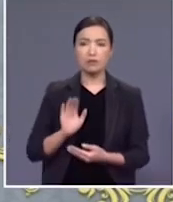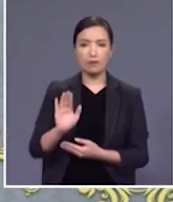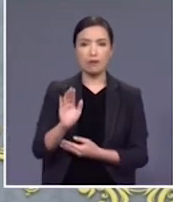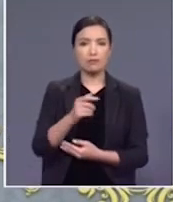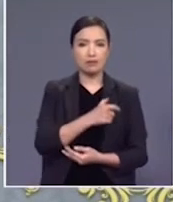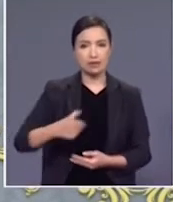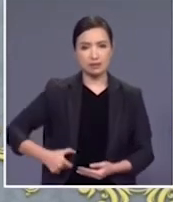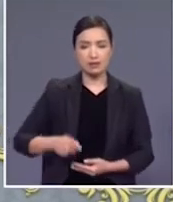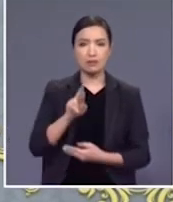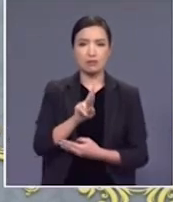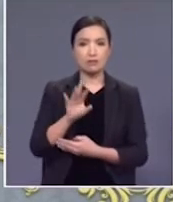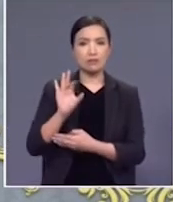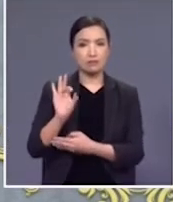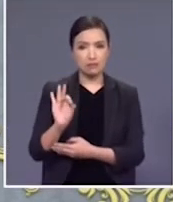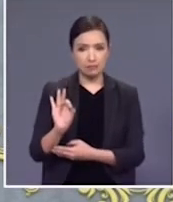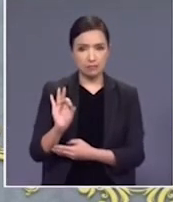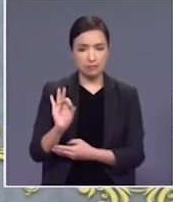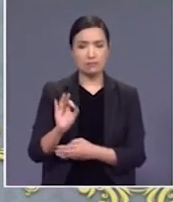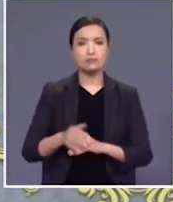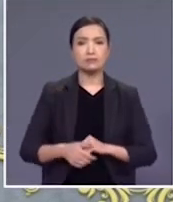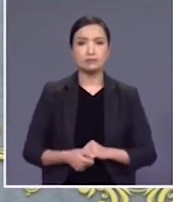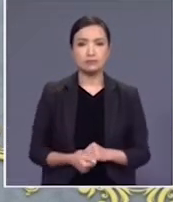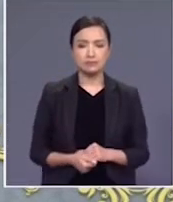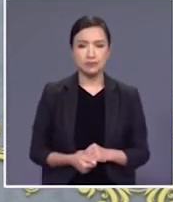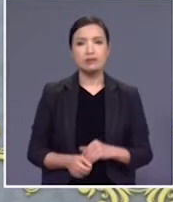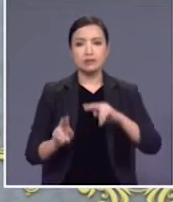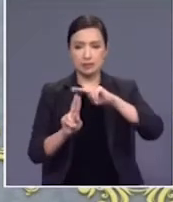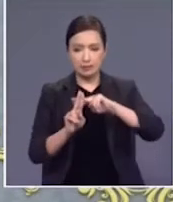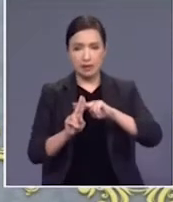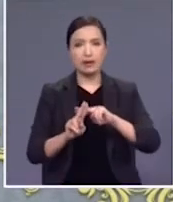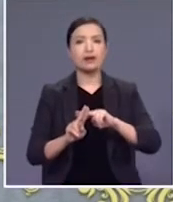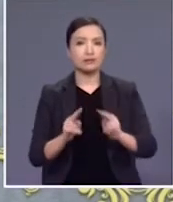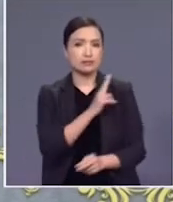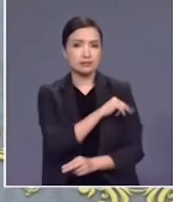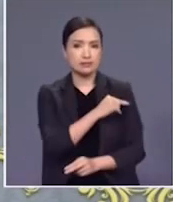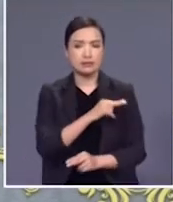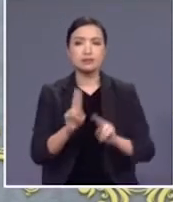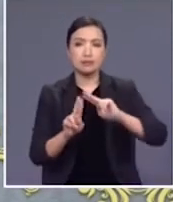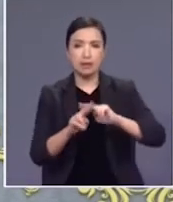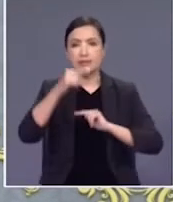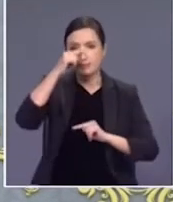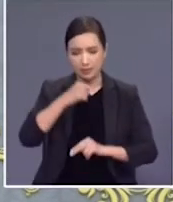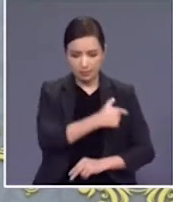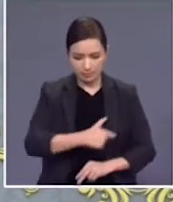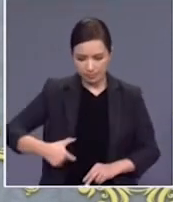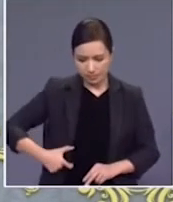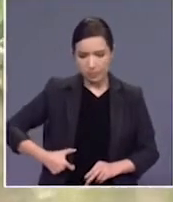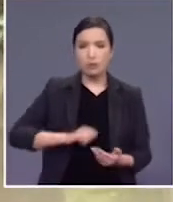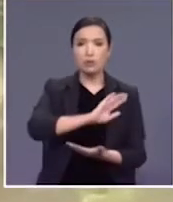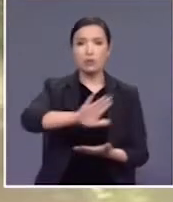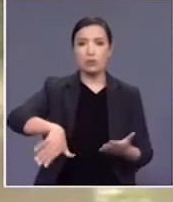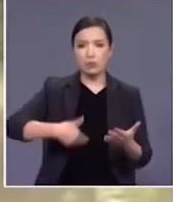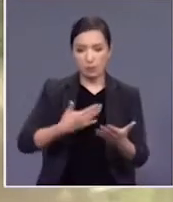ทรมหาภูมิพลอดุลยเดชสภานาธิการสภากาชาดไทยพร้อมทั้งพระบรมวงศานุวงศ์ทุกพระองค์ทรงห่วง